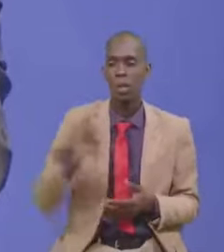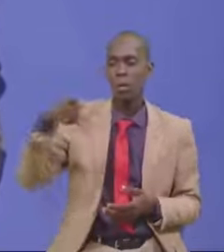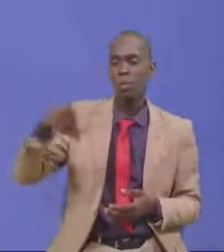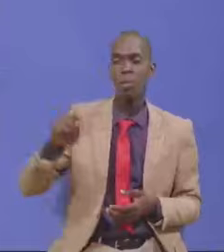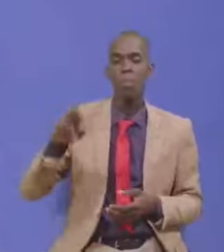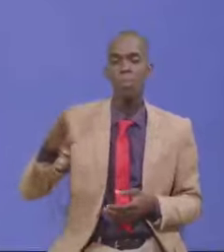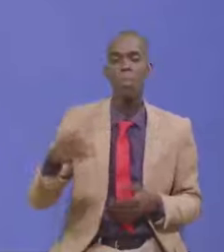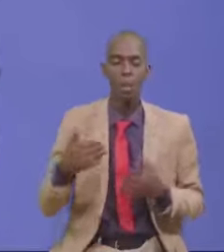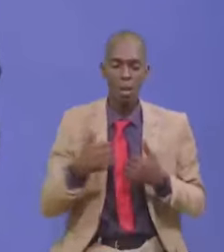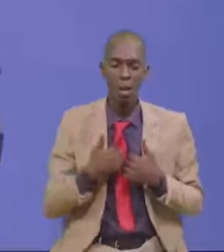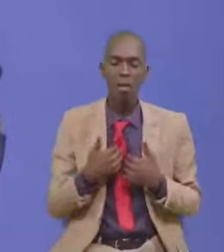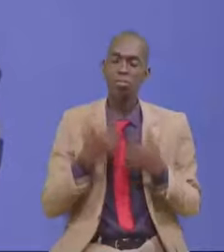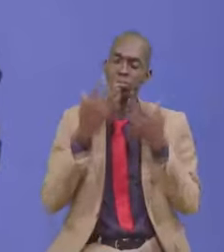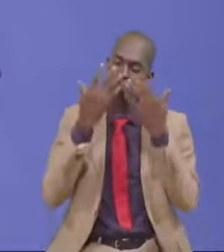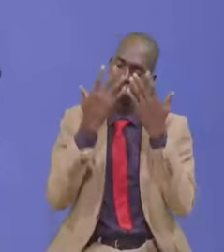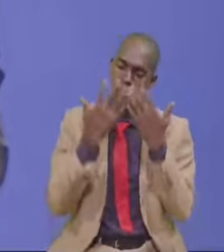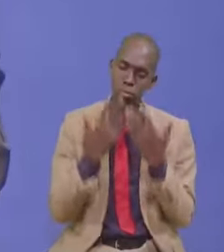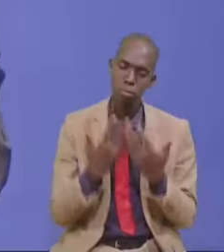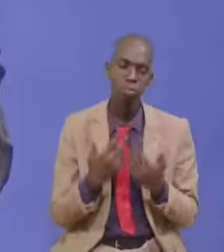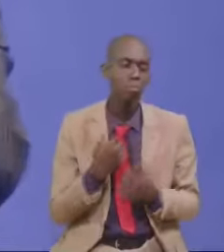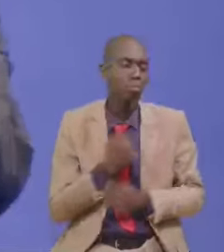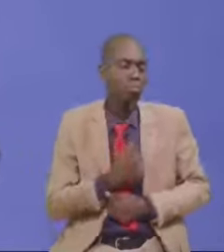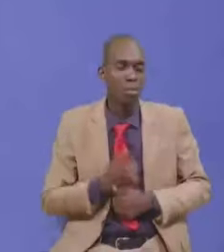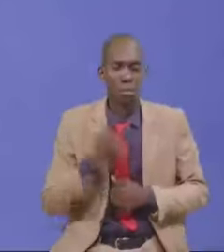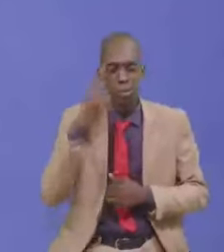Pierre s'était attristé pour ce qu'il avait fait.